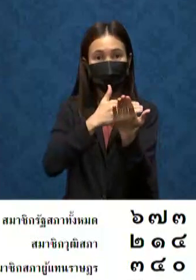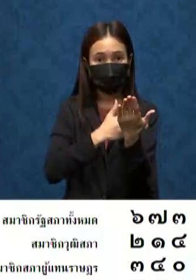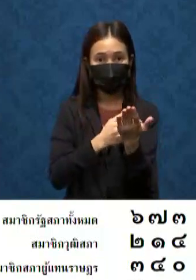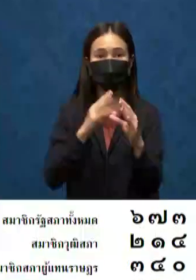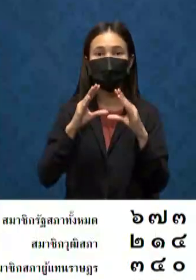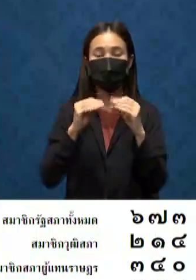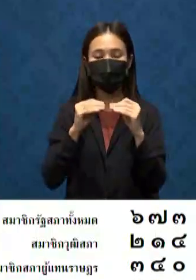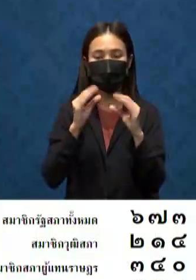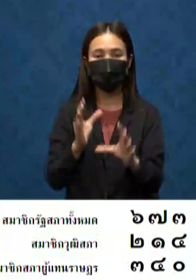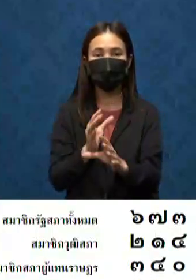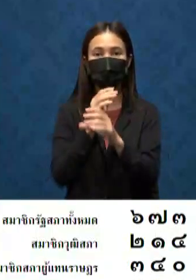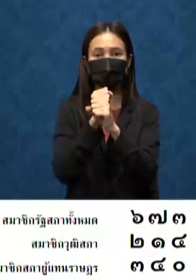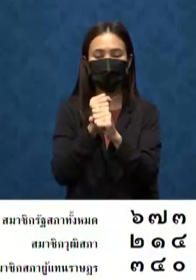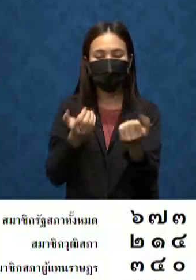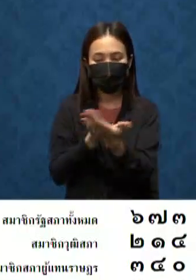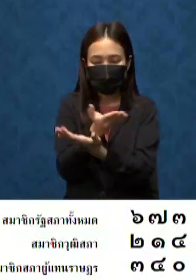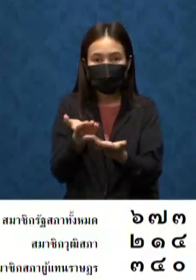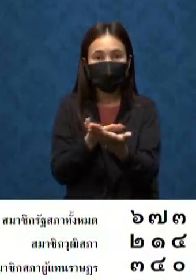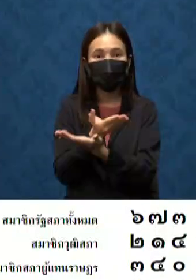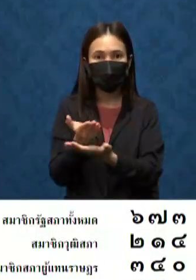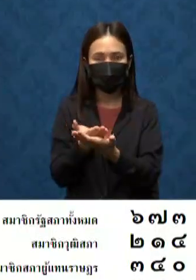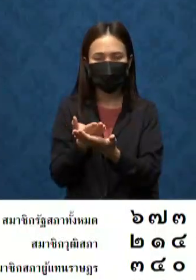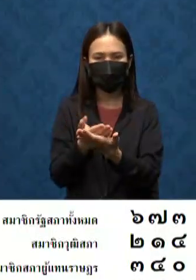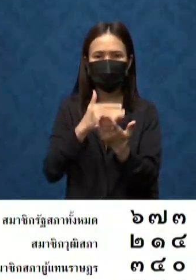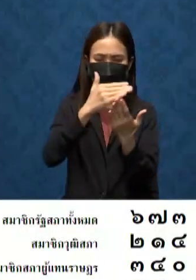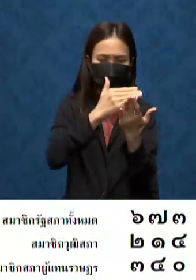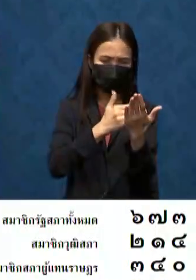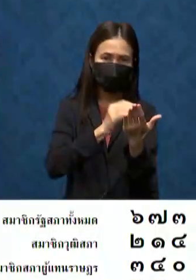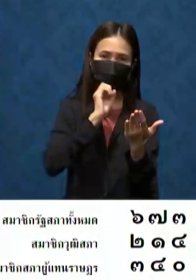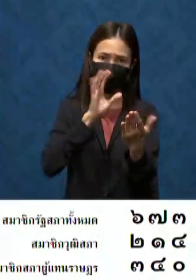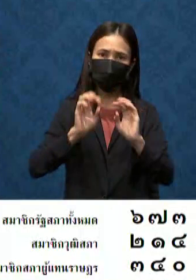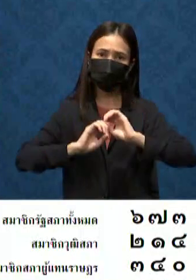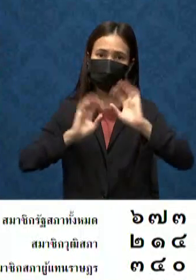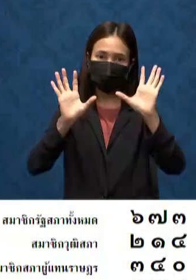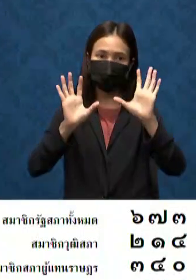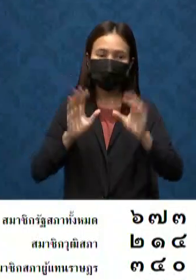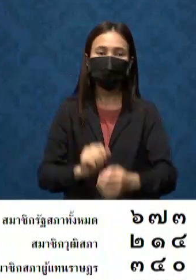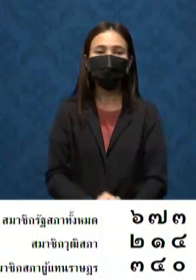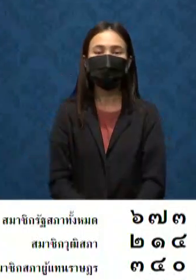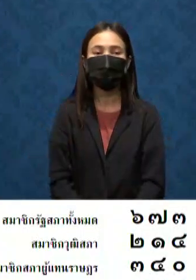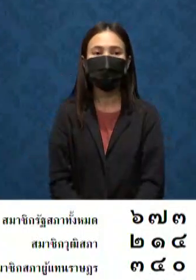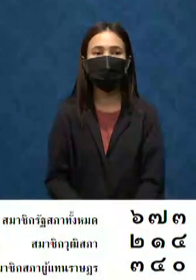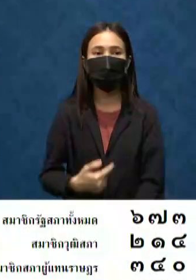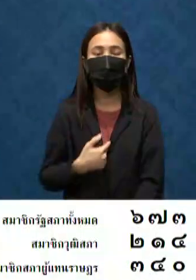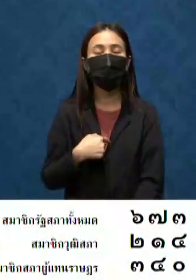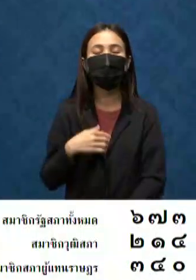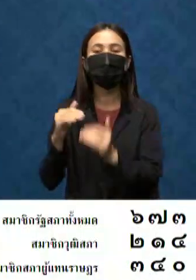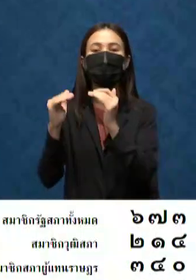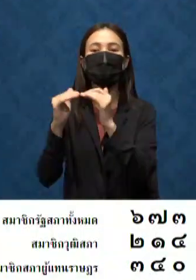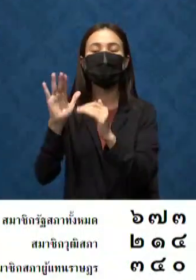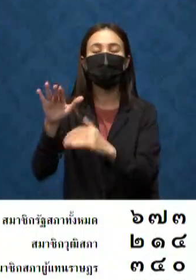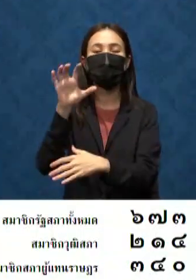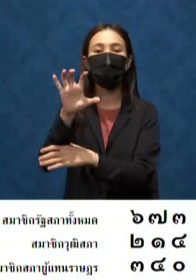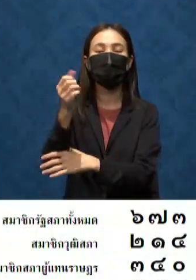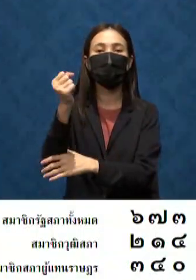สรุปผลการหารือชัดเจนมากนะครับผมไม่เข้าร่วมกับคณะท่านประธานตามข้อ 15